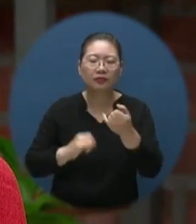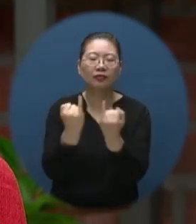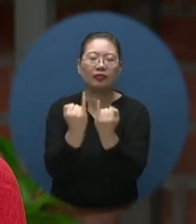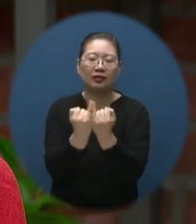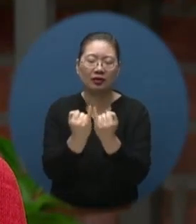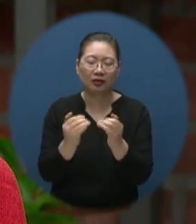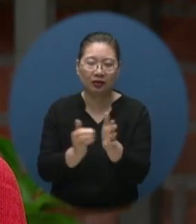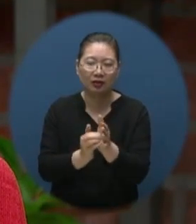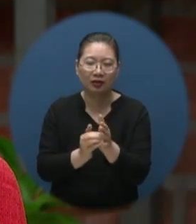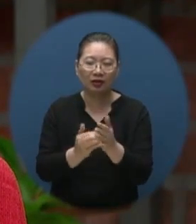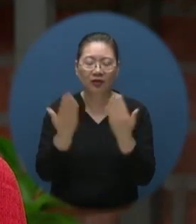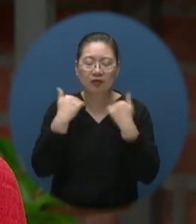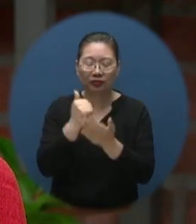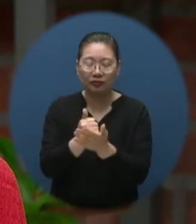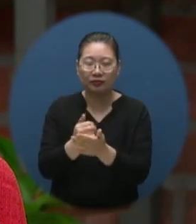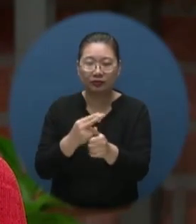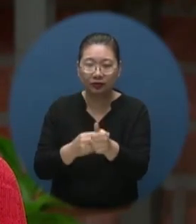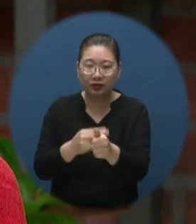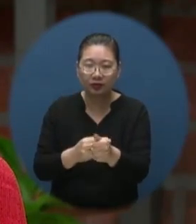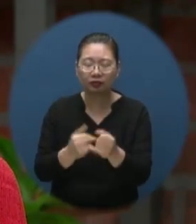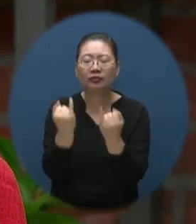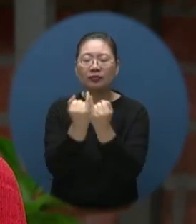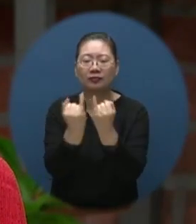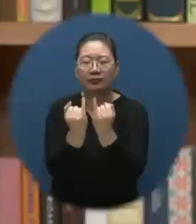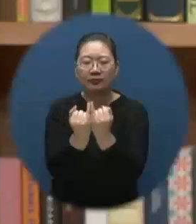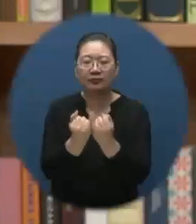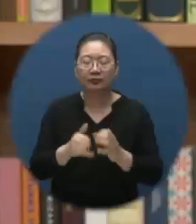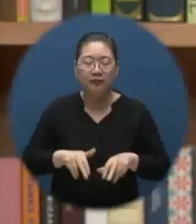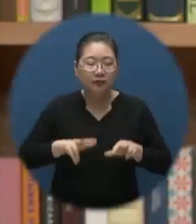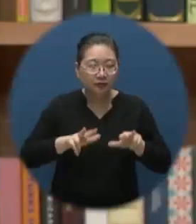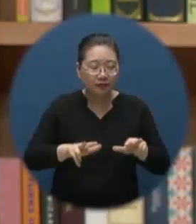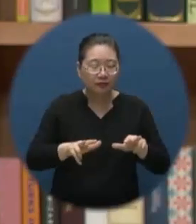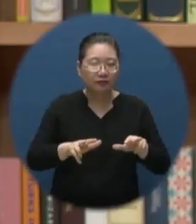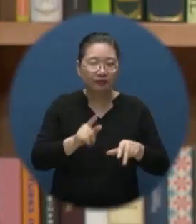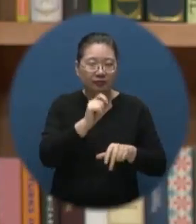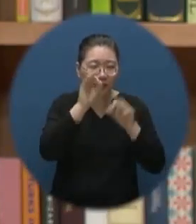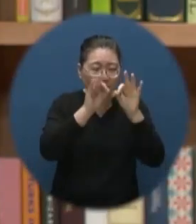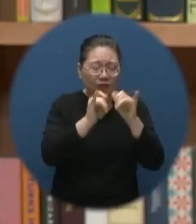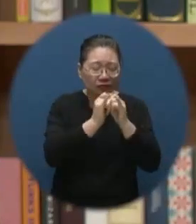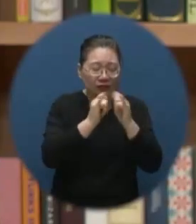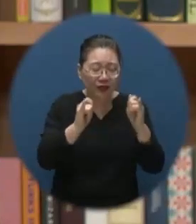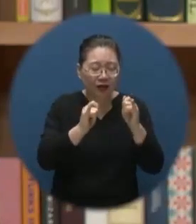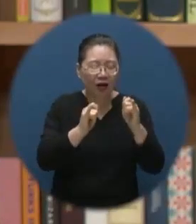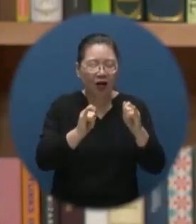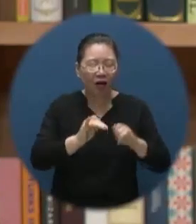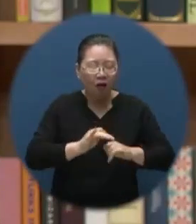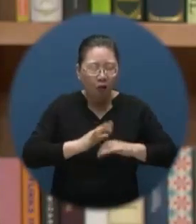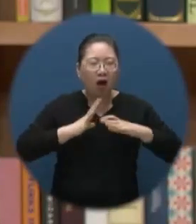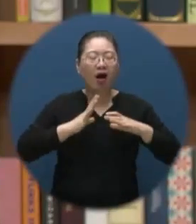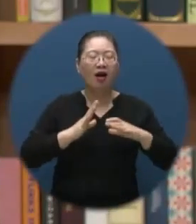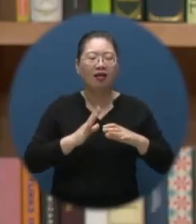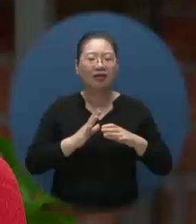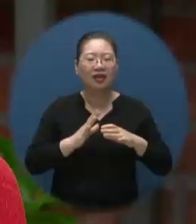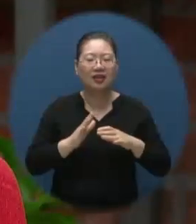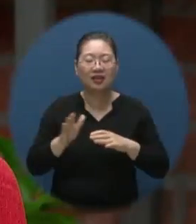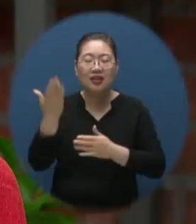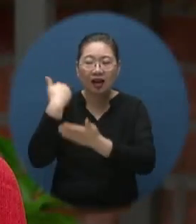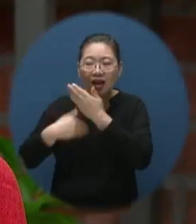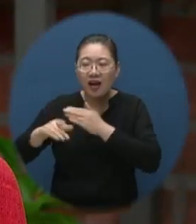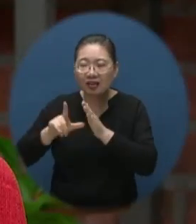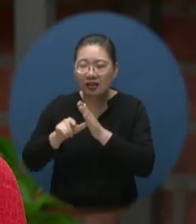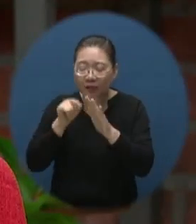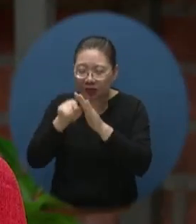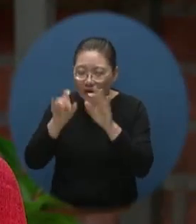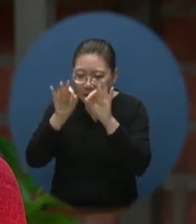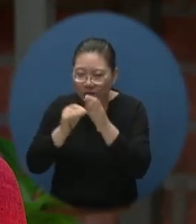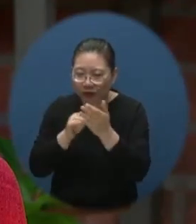여자고요. 교장 선생님도 여자고요. 지금 우리 시청자분들 들으면 아마 깜짝 놀랄 일이에요. 그때 거기